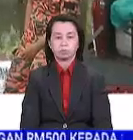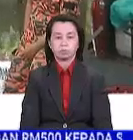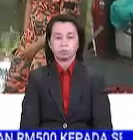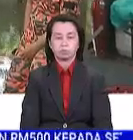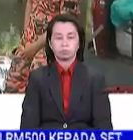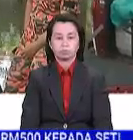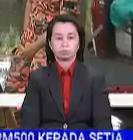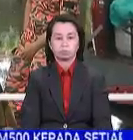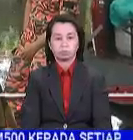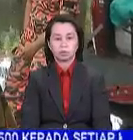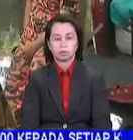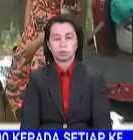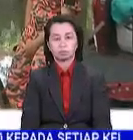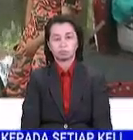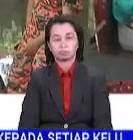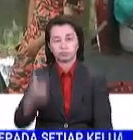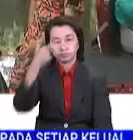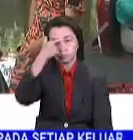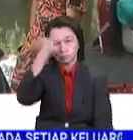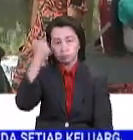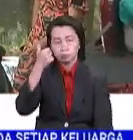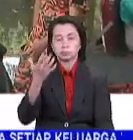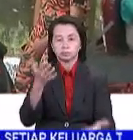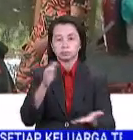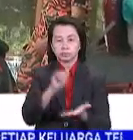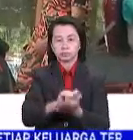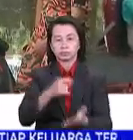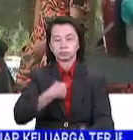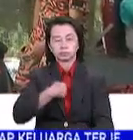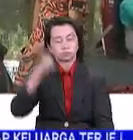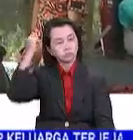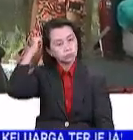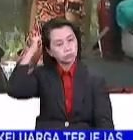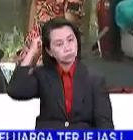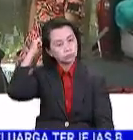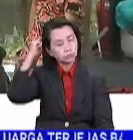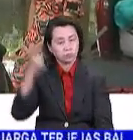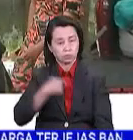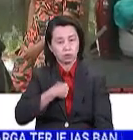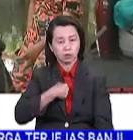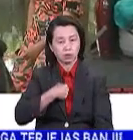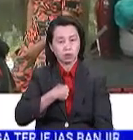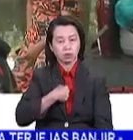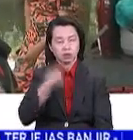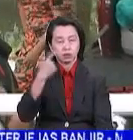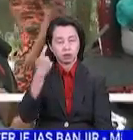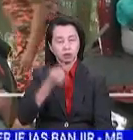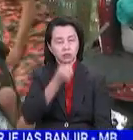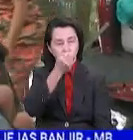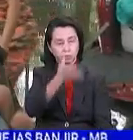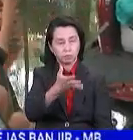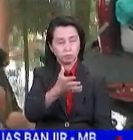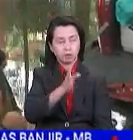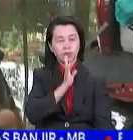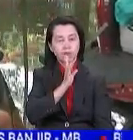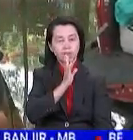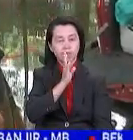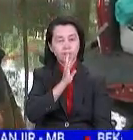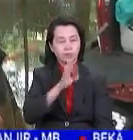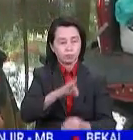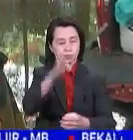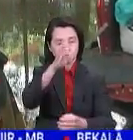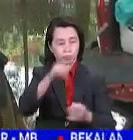Dengan kata sekarang ini, disebabkan oleh itulah saya memang selalu memberi kata-kata semangat juga perangsang kepada anggota